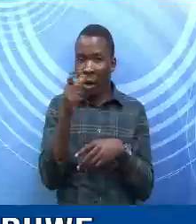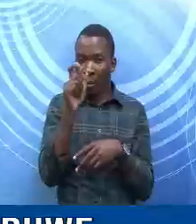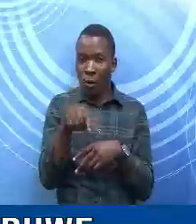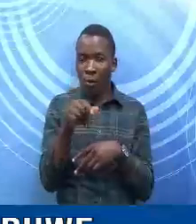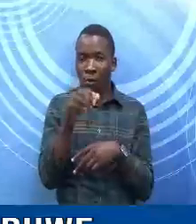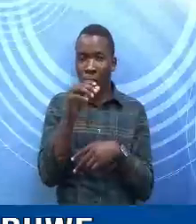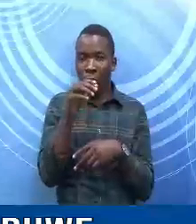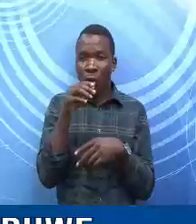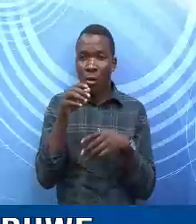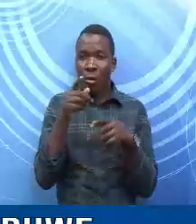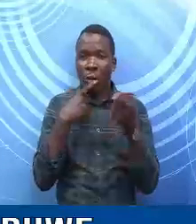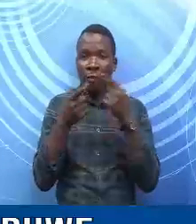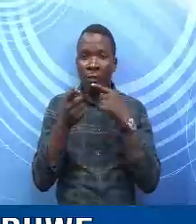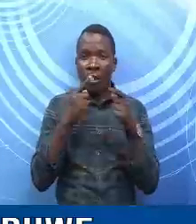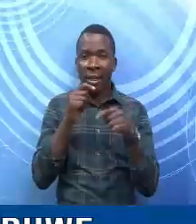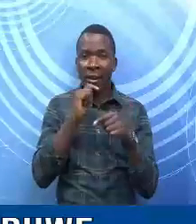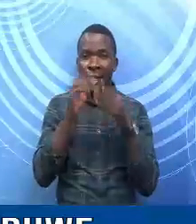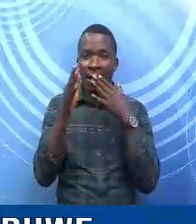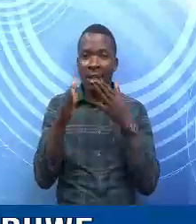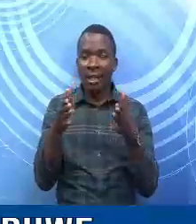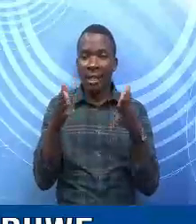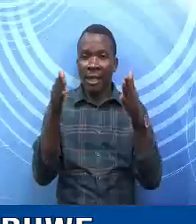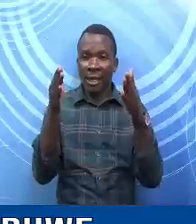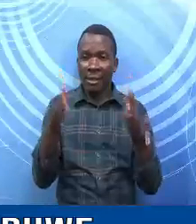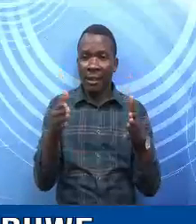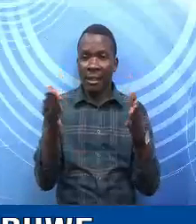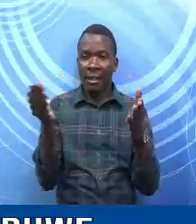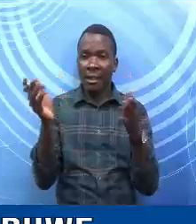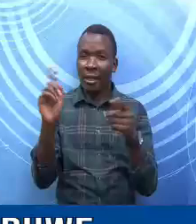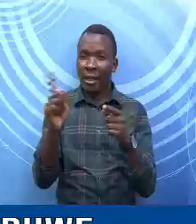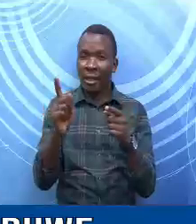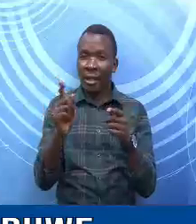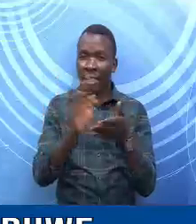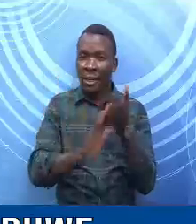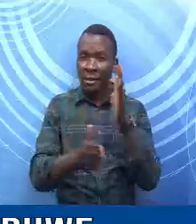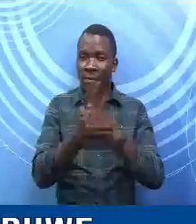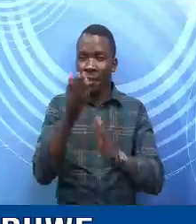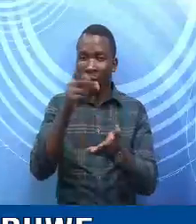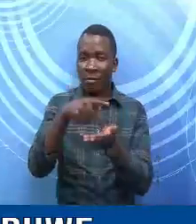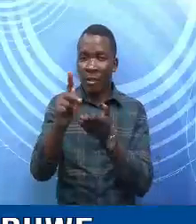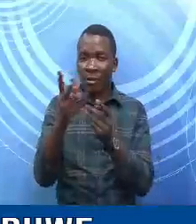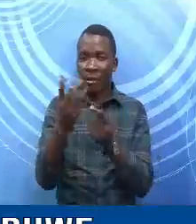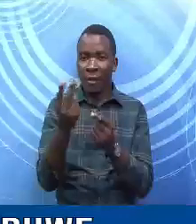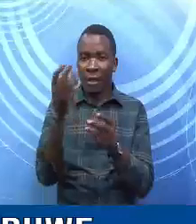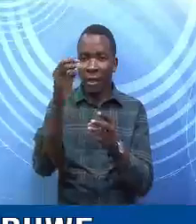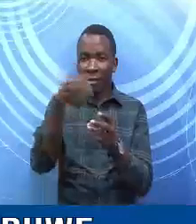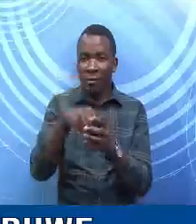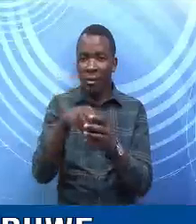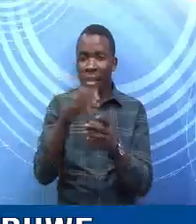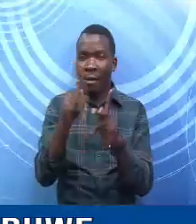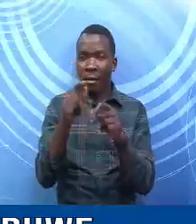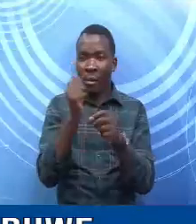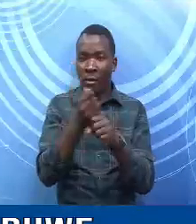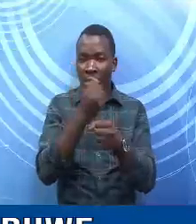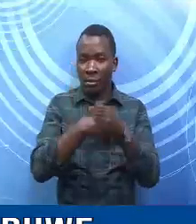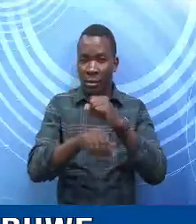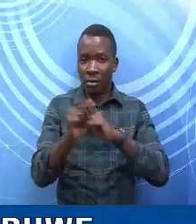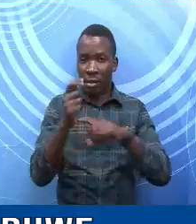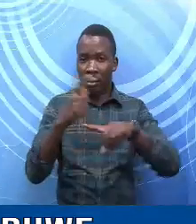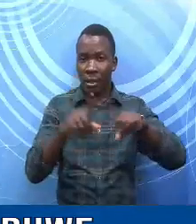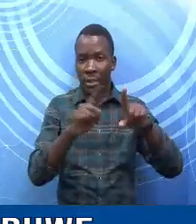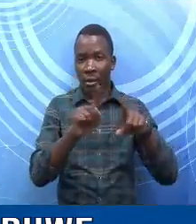avuganye n'itangazamakuru ngo atazigera yishyurwa n'amafaranga yababerewemo. Abahakoze imirimo itandukanye bo